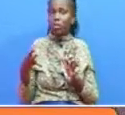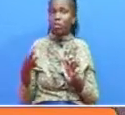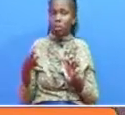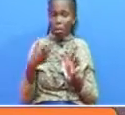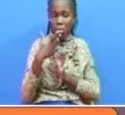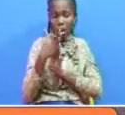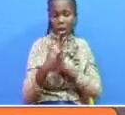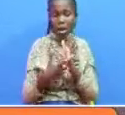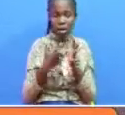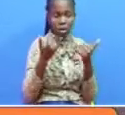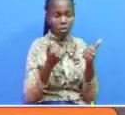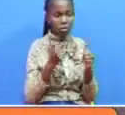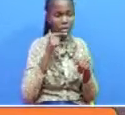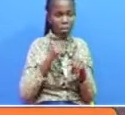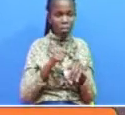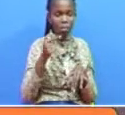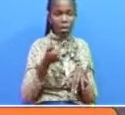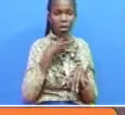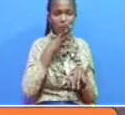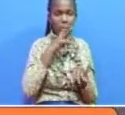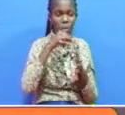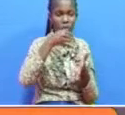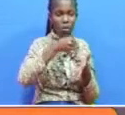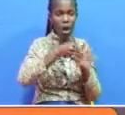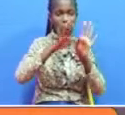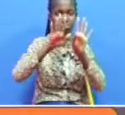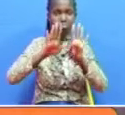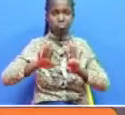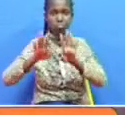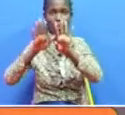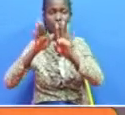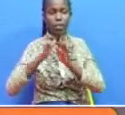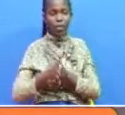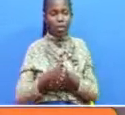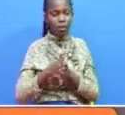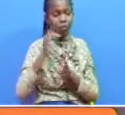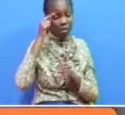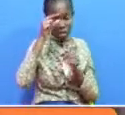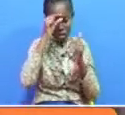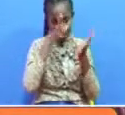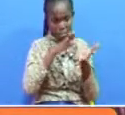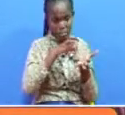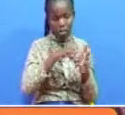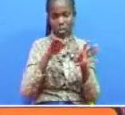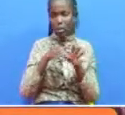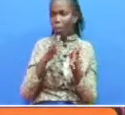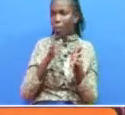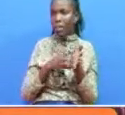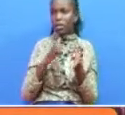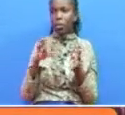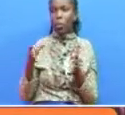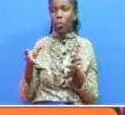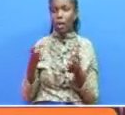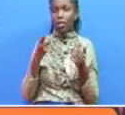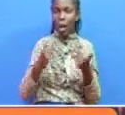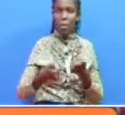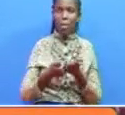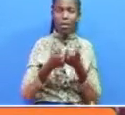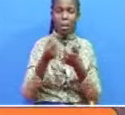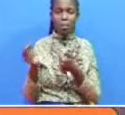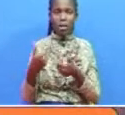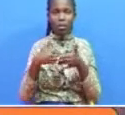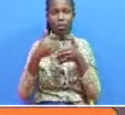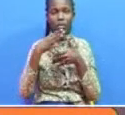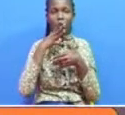be. Jukwa hivinda ya mbe vyo niwande na eko ni na maundu maki utetindo kitea kiwila cho governor wa accountini ya Masaku. Uundu kamia imevudhu